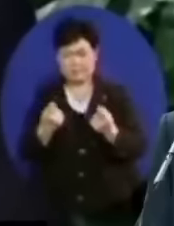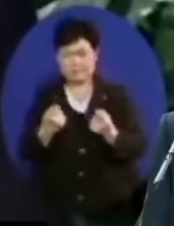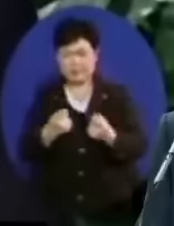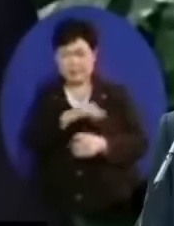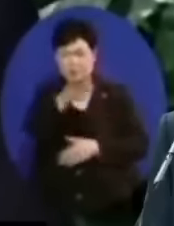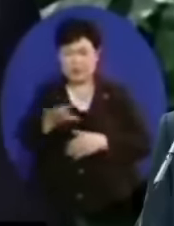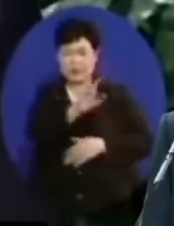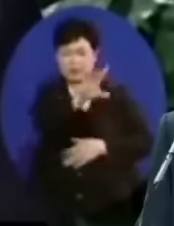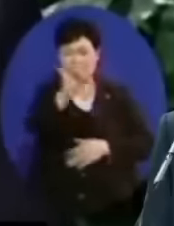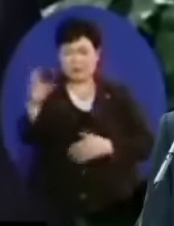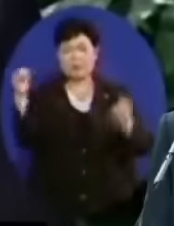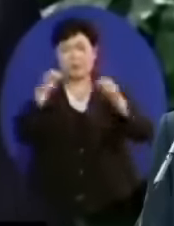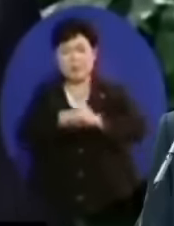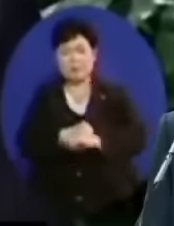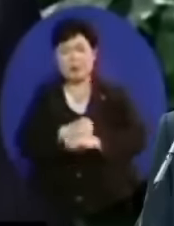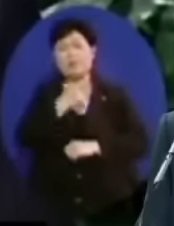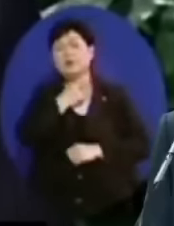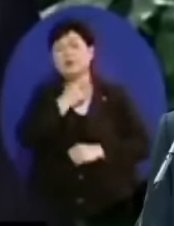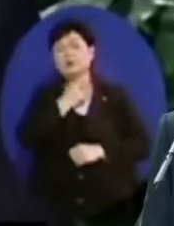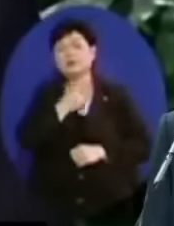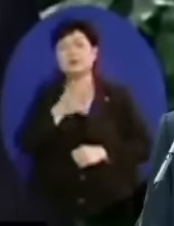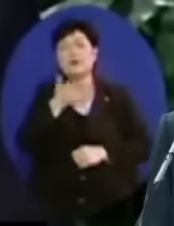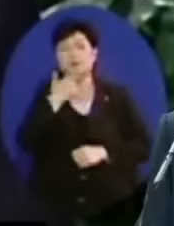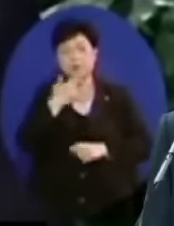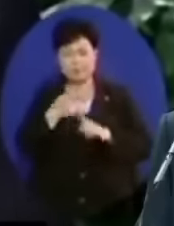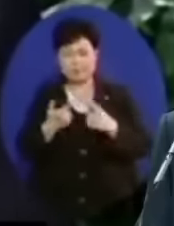우리 한 사람도 멸망받기를 원치 않습니다.